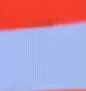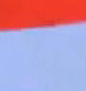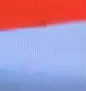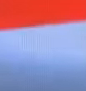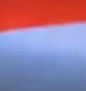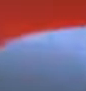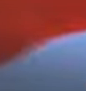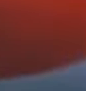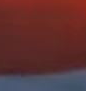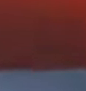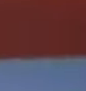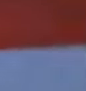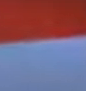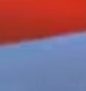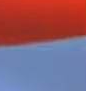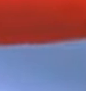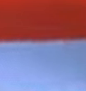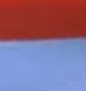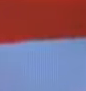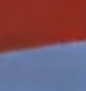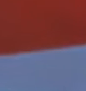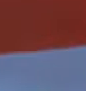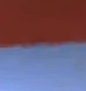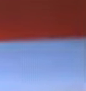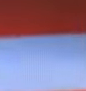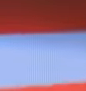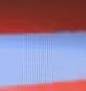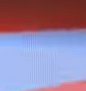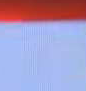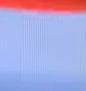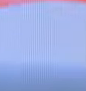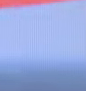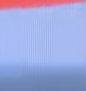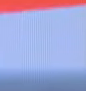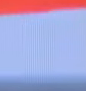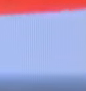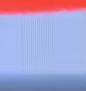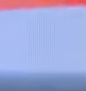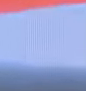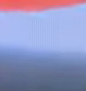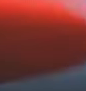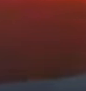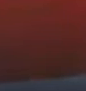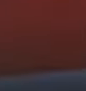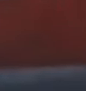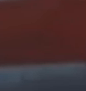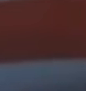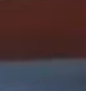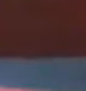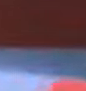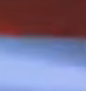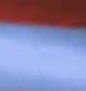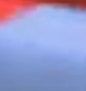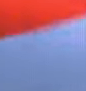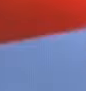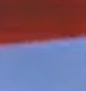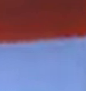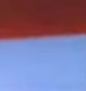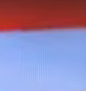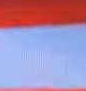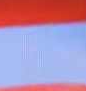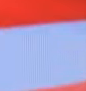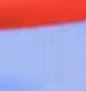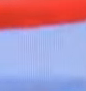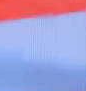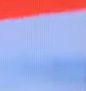atur cara yang akan dilakukan. Jadi ambil bahagian dan sama-sama kita sokong acara-acara yang diatur oleh pihak Kementerian Komunikasi dan Multimedia